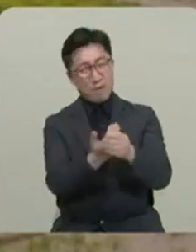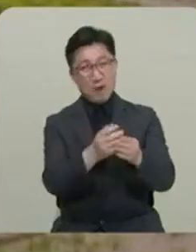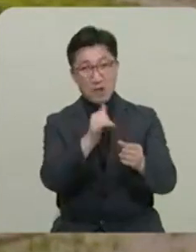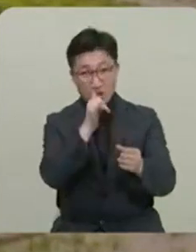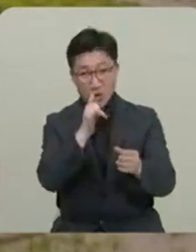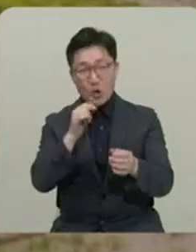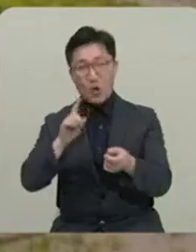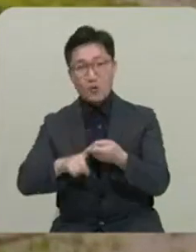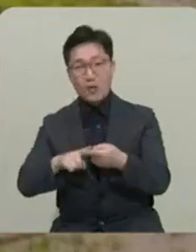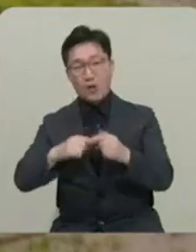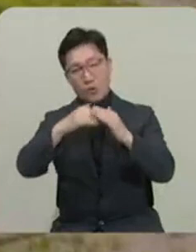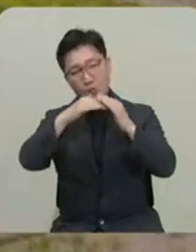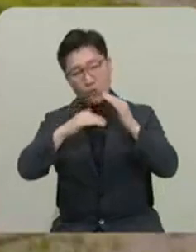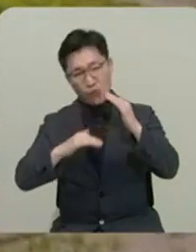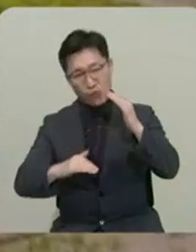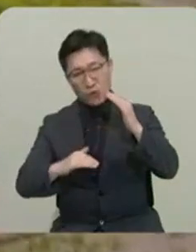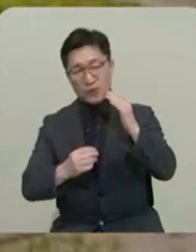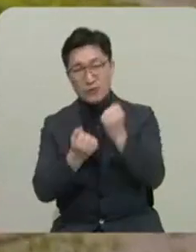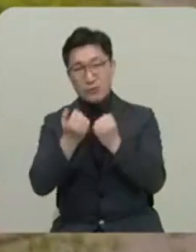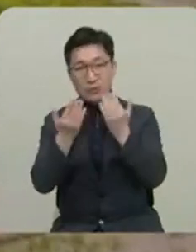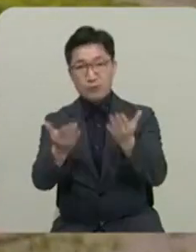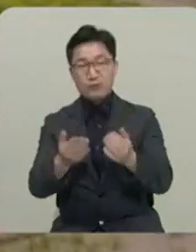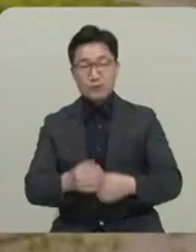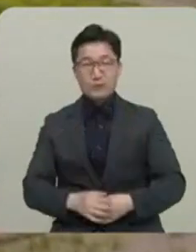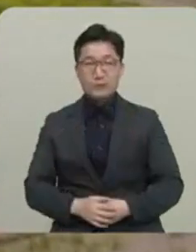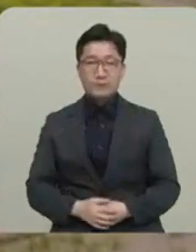여정을 김동균 기자가 정리했습니다.